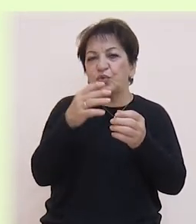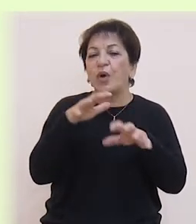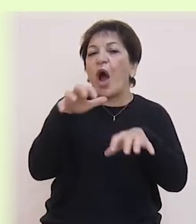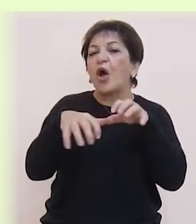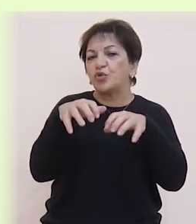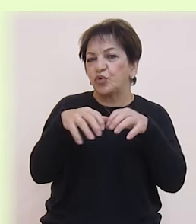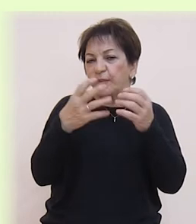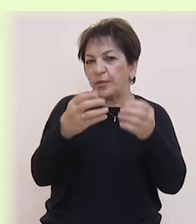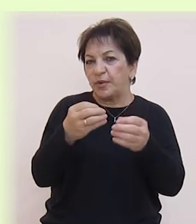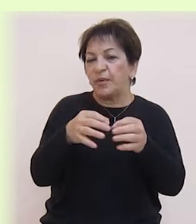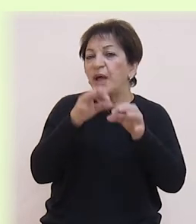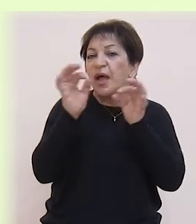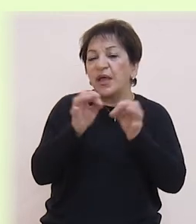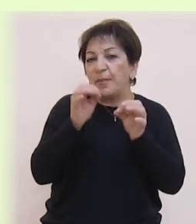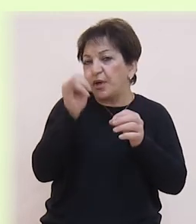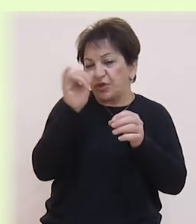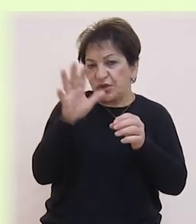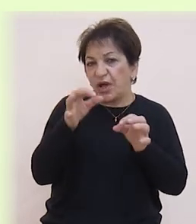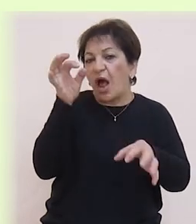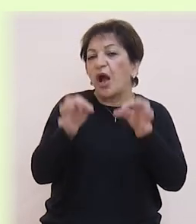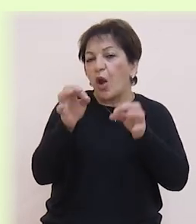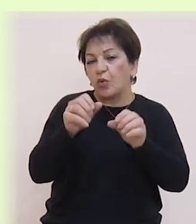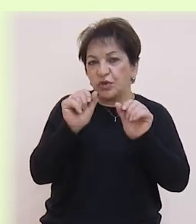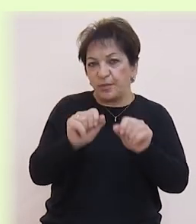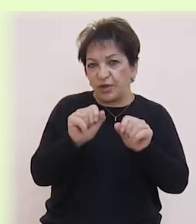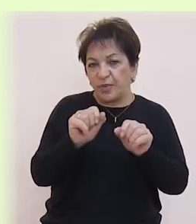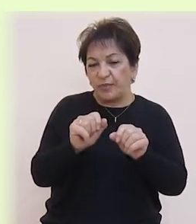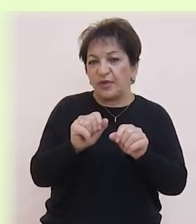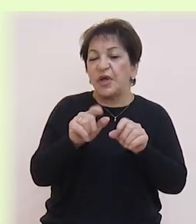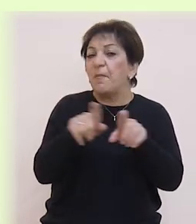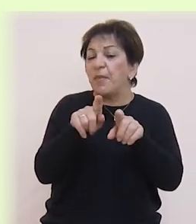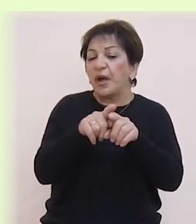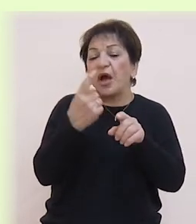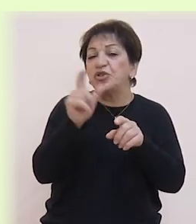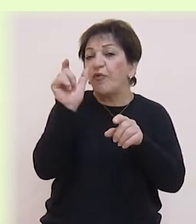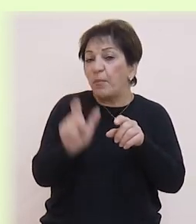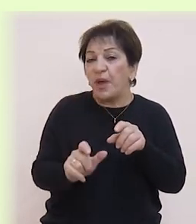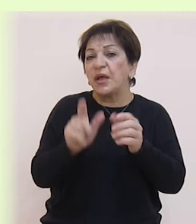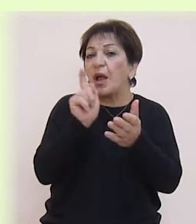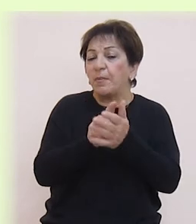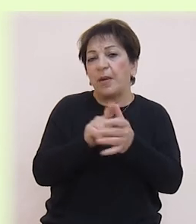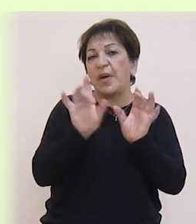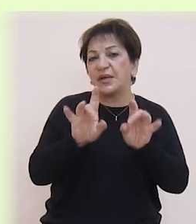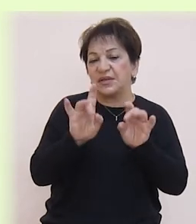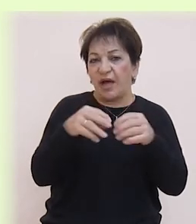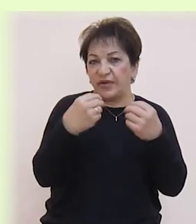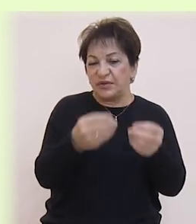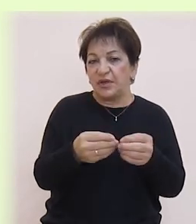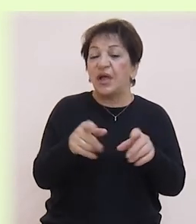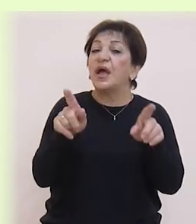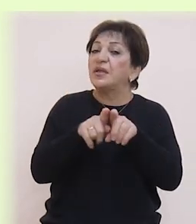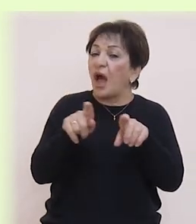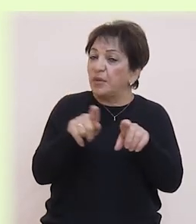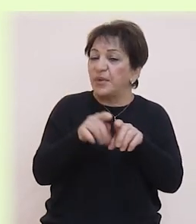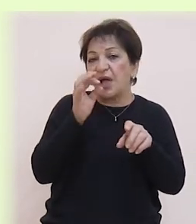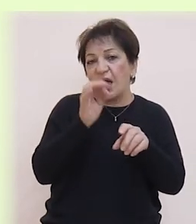արջուկը, բոլորին կարկուտից երբեք չես պաշտպանի, հաստատ ինչ որ մեկին նա կցավեցնի։ Եթե